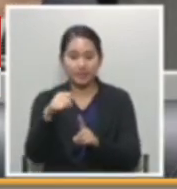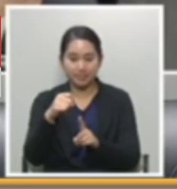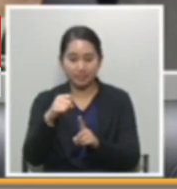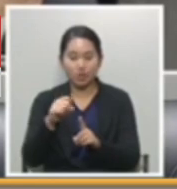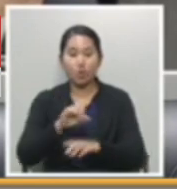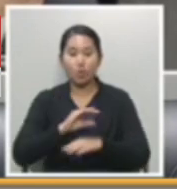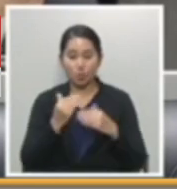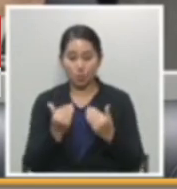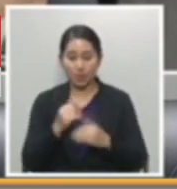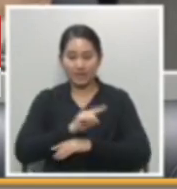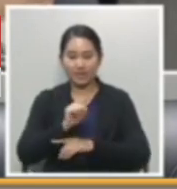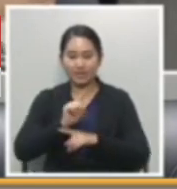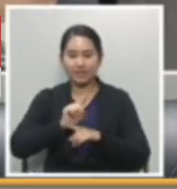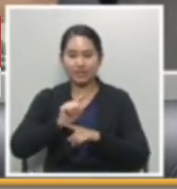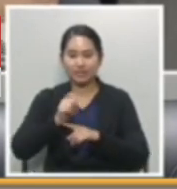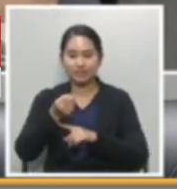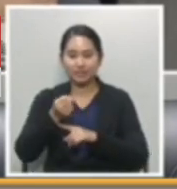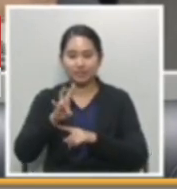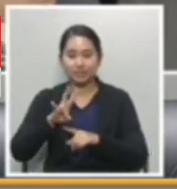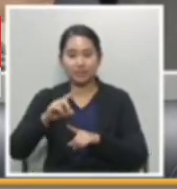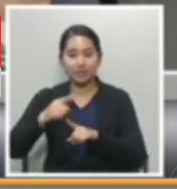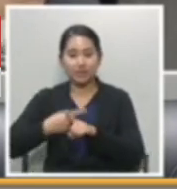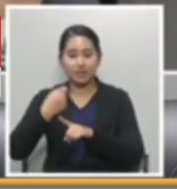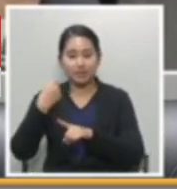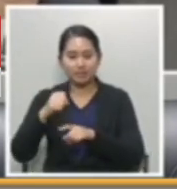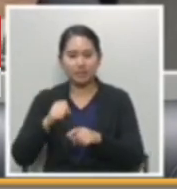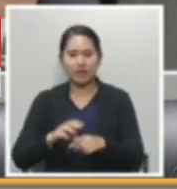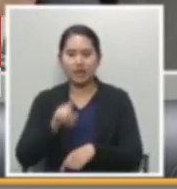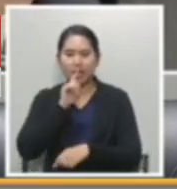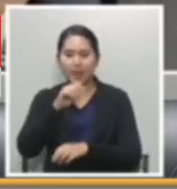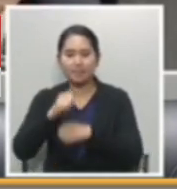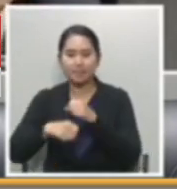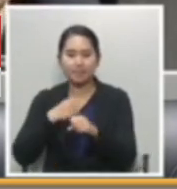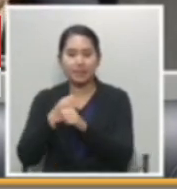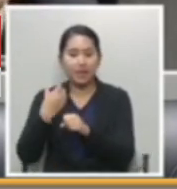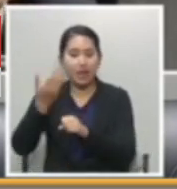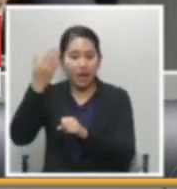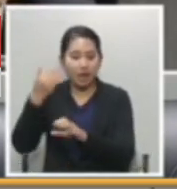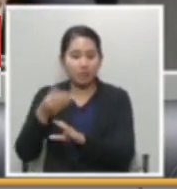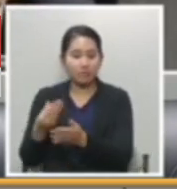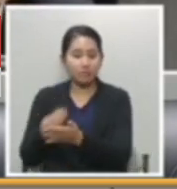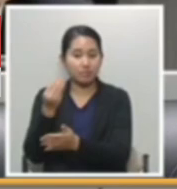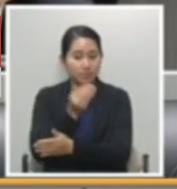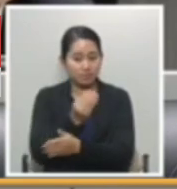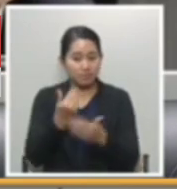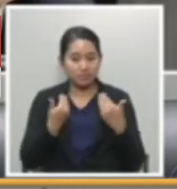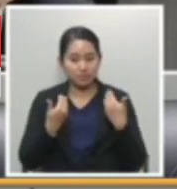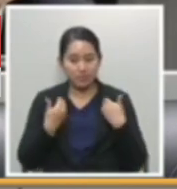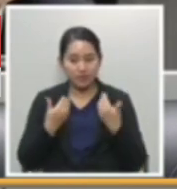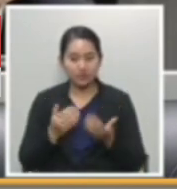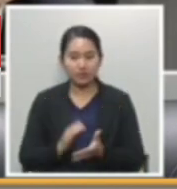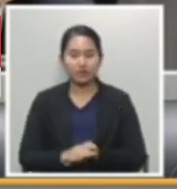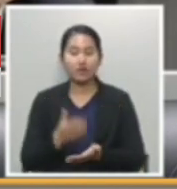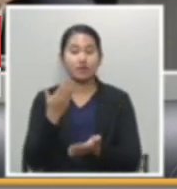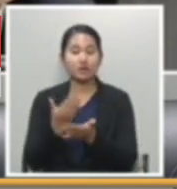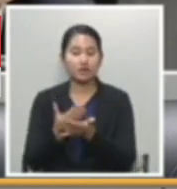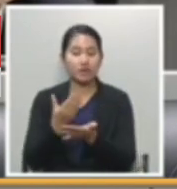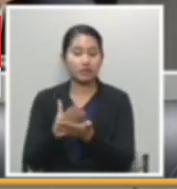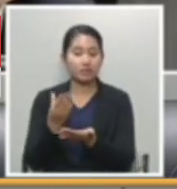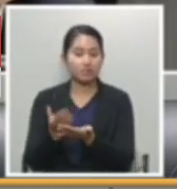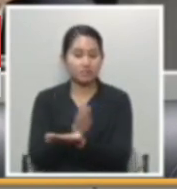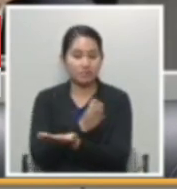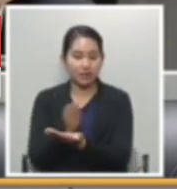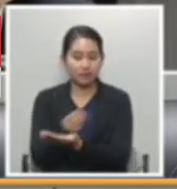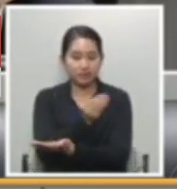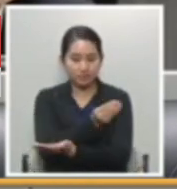นี้มันผ่านปีงบประมาณปีก่อนแล้วหรือไม่วันนี้เงินที่ต้องชดเชยเงินคงคลังผมว่า